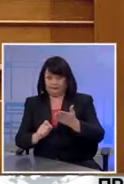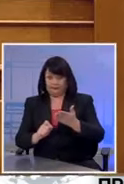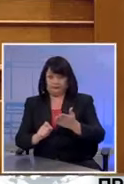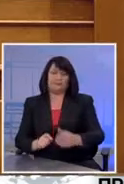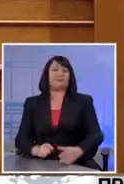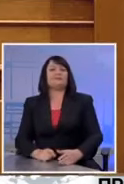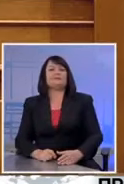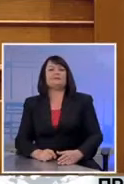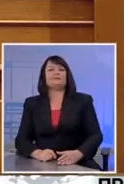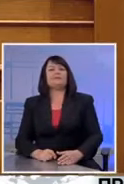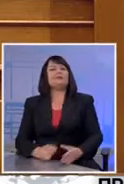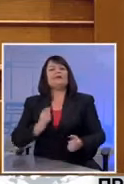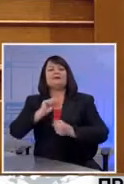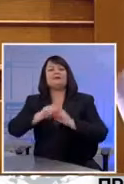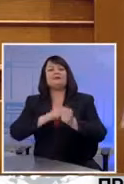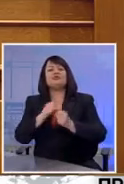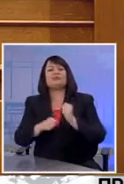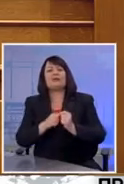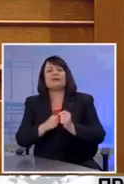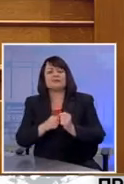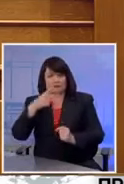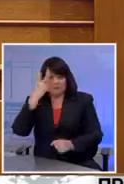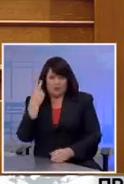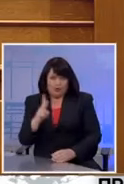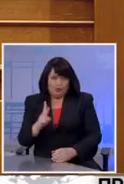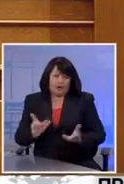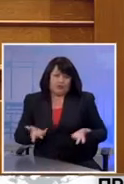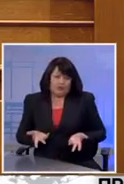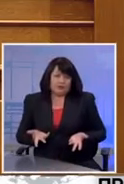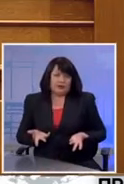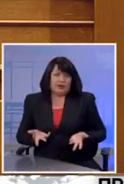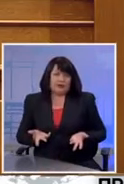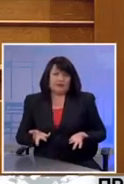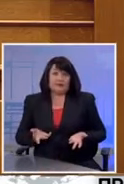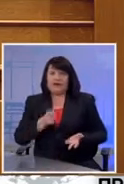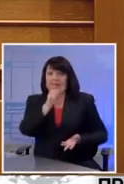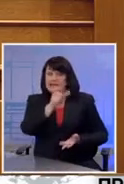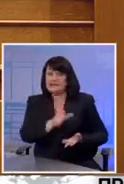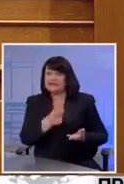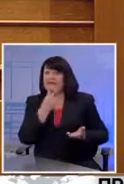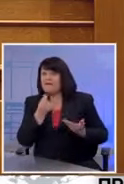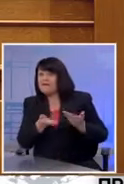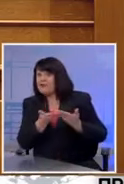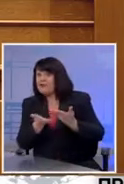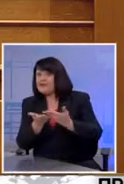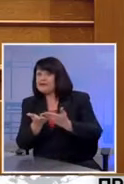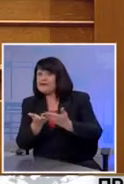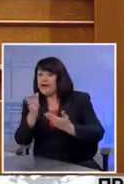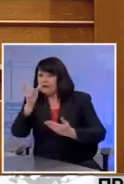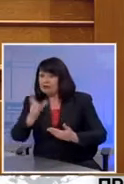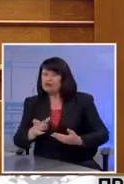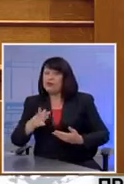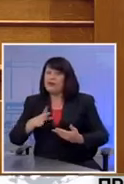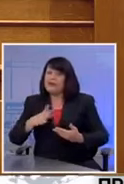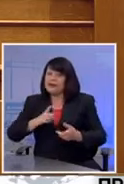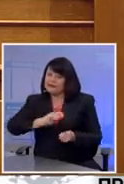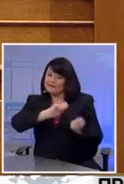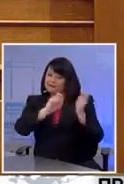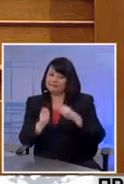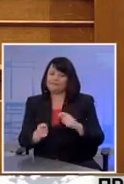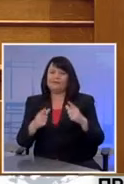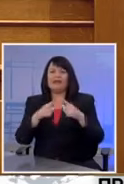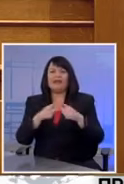κύριος Καραγιώργης τι επιχείρησε να κάνει? Δικαίωμά του ήταν, το ερώτημα να τον διευκολύνατε εσείς, να μετατρέψει ένα